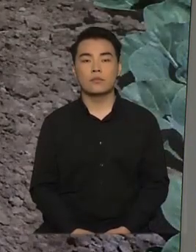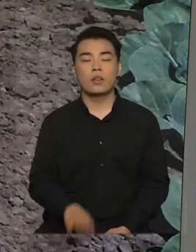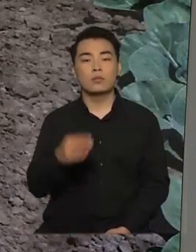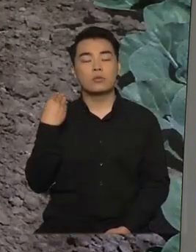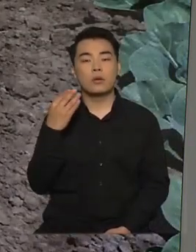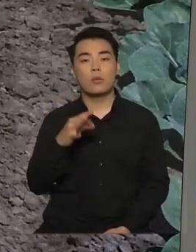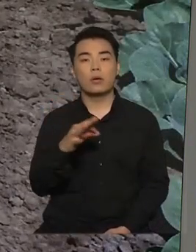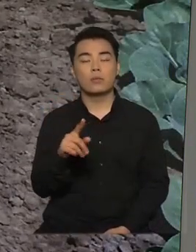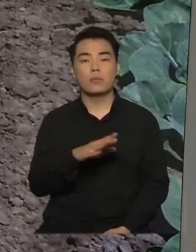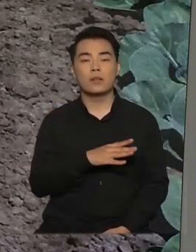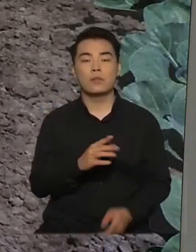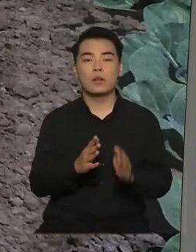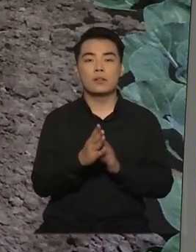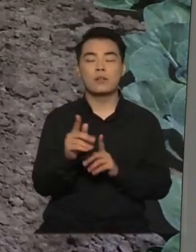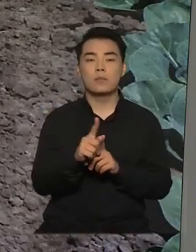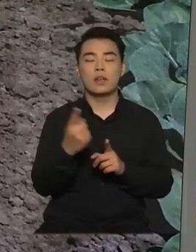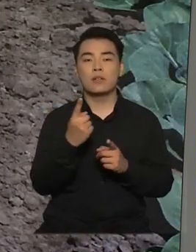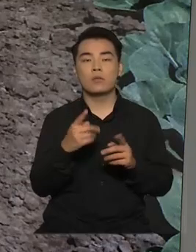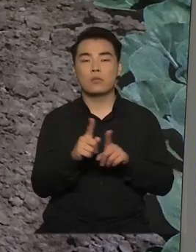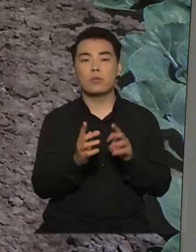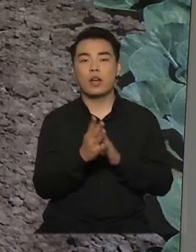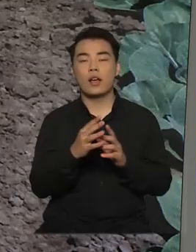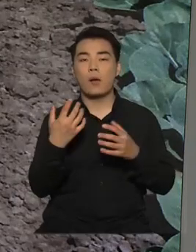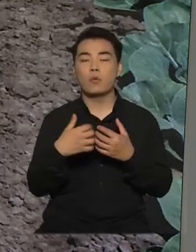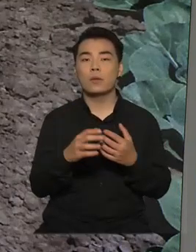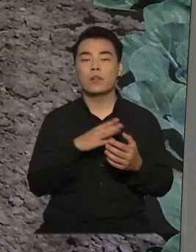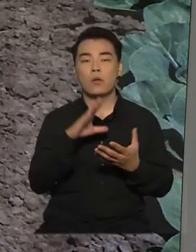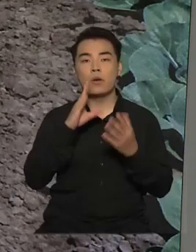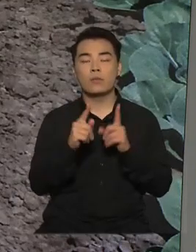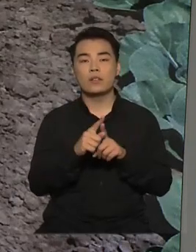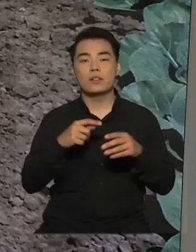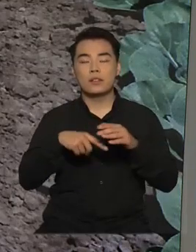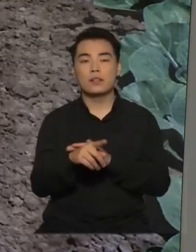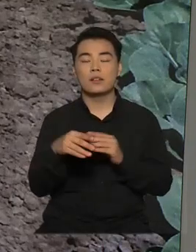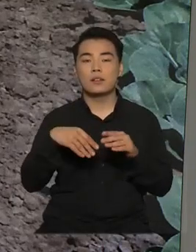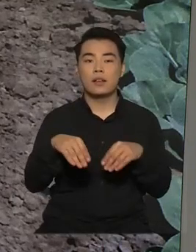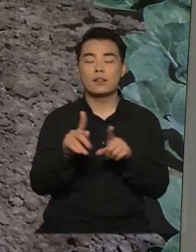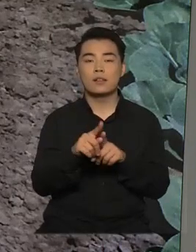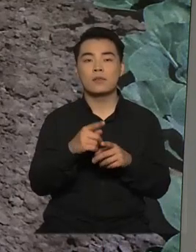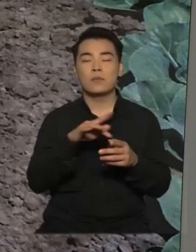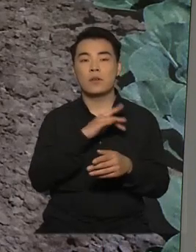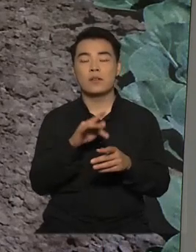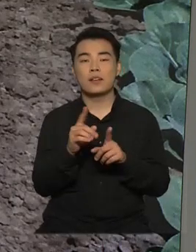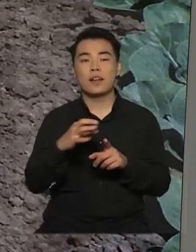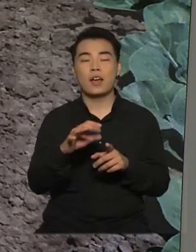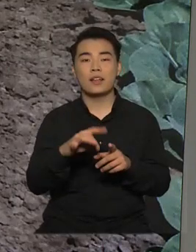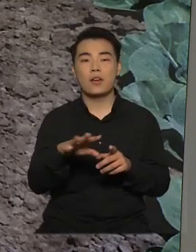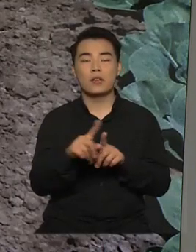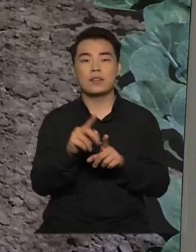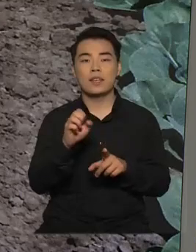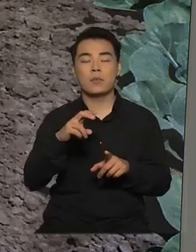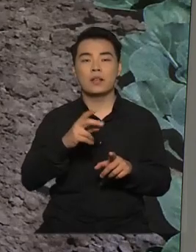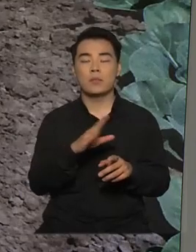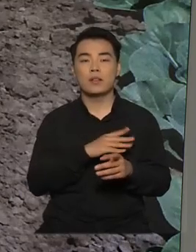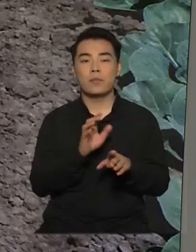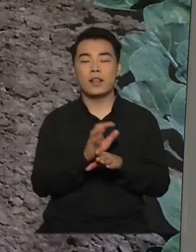В Туркестанской области поспел первый урожай капусты. Овощи производственного кооператива, расположенного в Келесском районе, на этой неделе уже